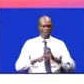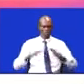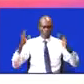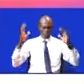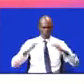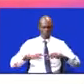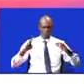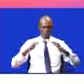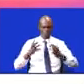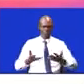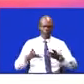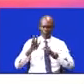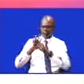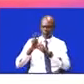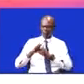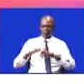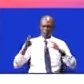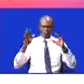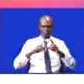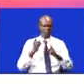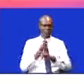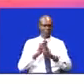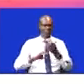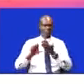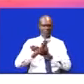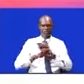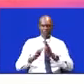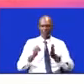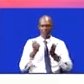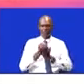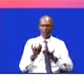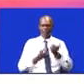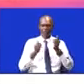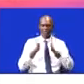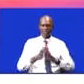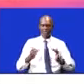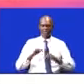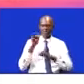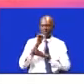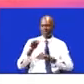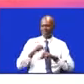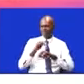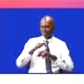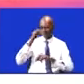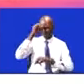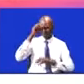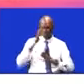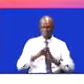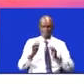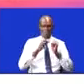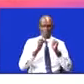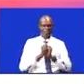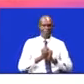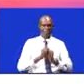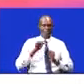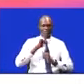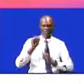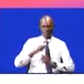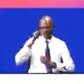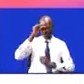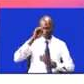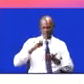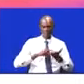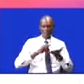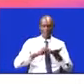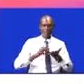koth mathoth madhi nyime kod chwe kor gwenge ma pacho kaendi. Johala go eko koro to kwayo piny owacho mamalo kanyakla kod sirikand kaunti mano ma